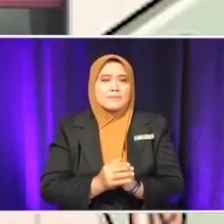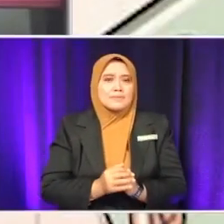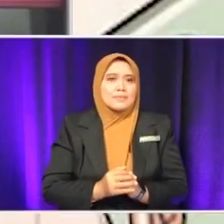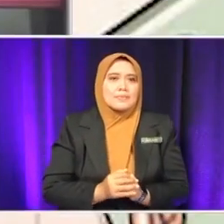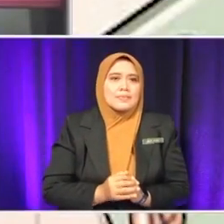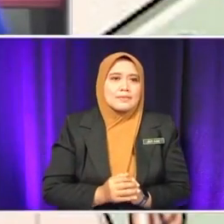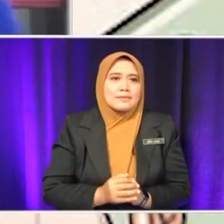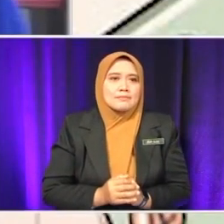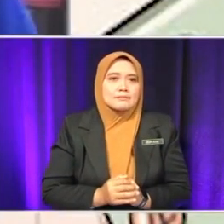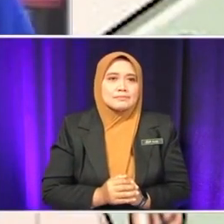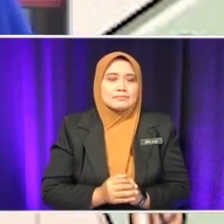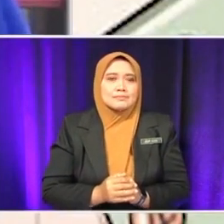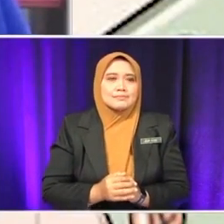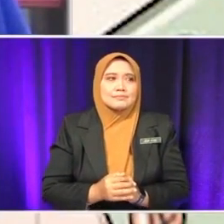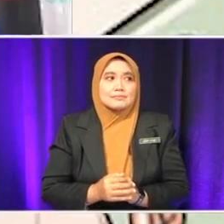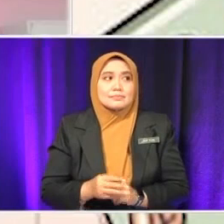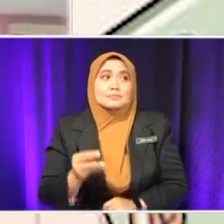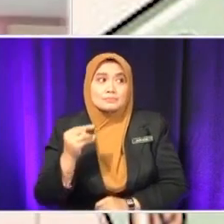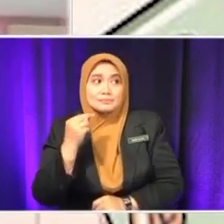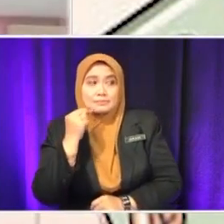Ya, silakan Natasha.